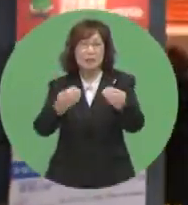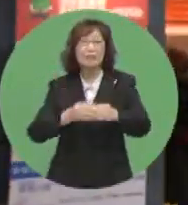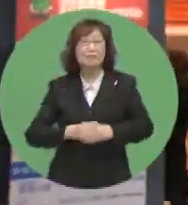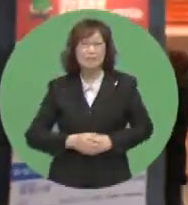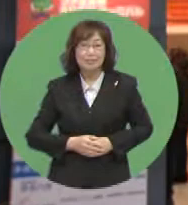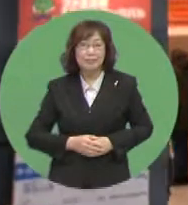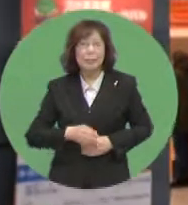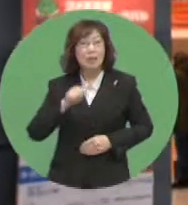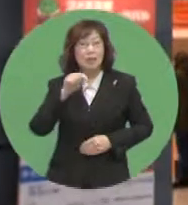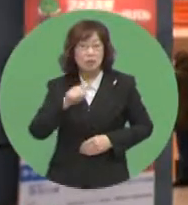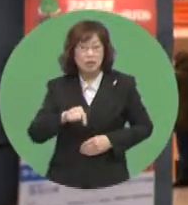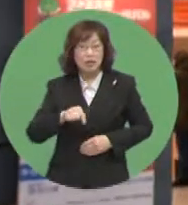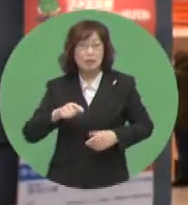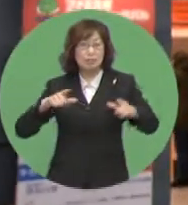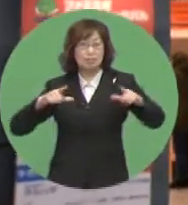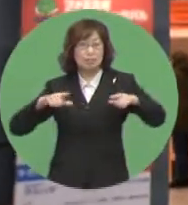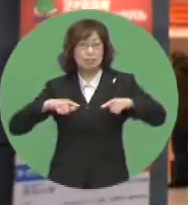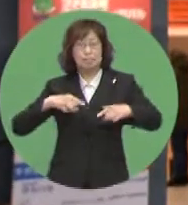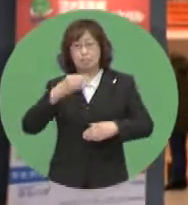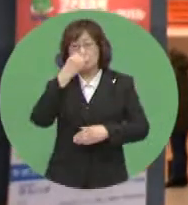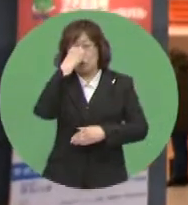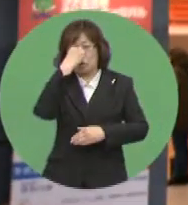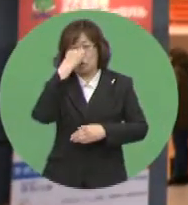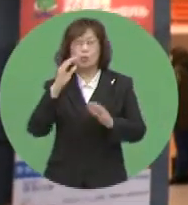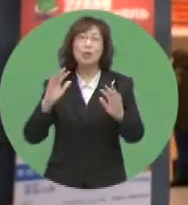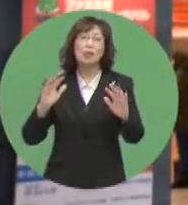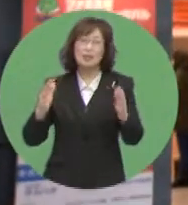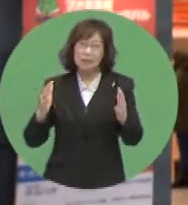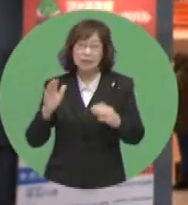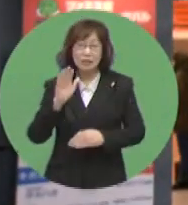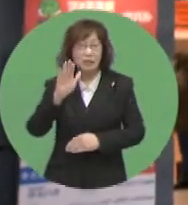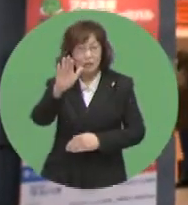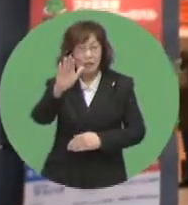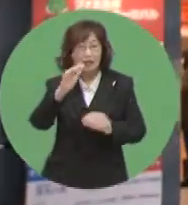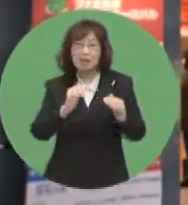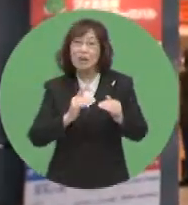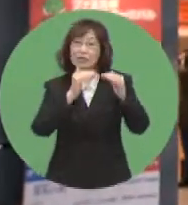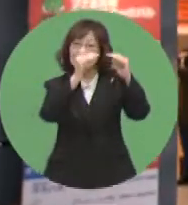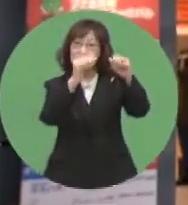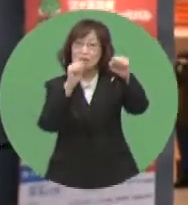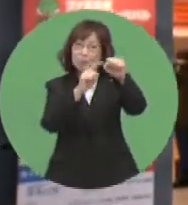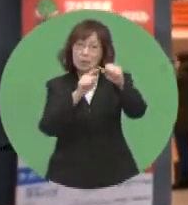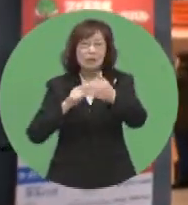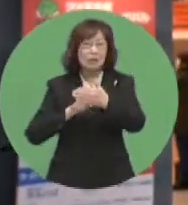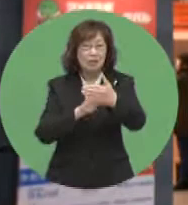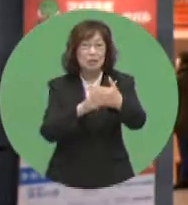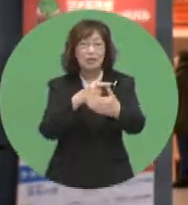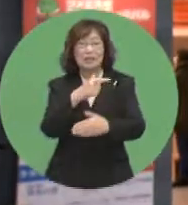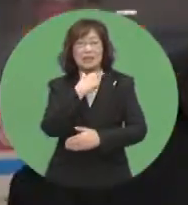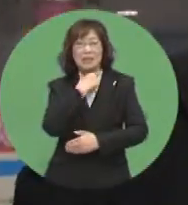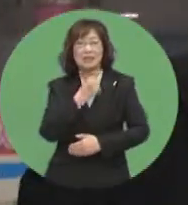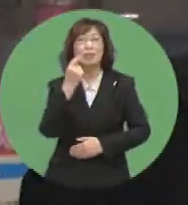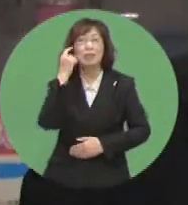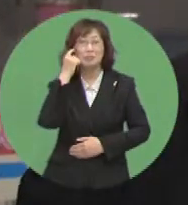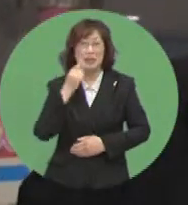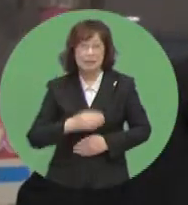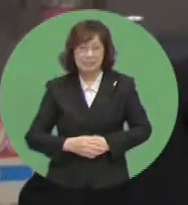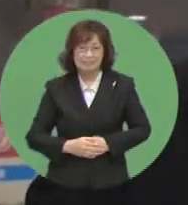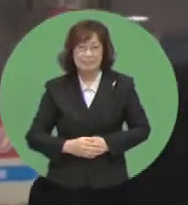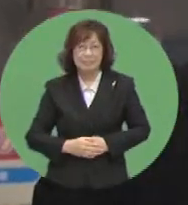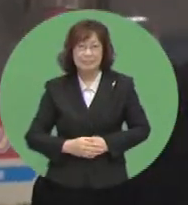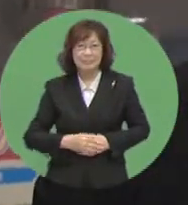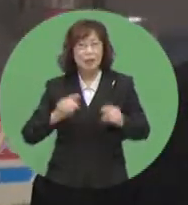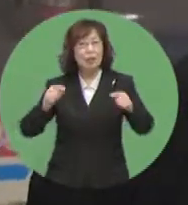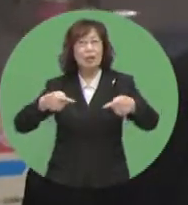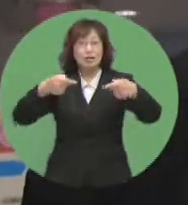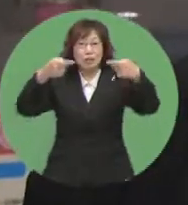これにおごることなく、これからの躍進に向けて努力していきたいと思います。 光栄な賞をいただけ